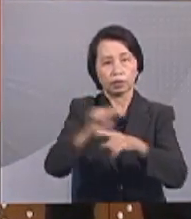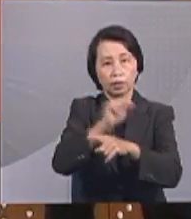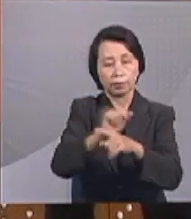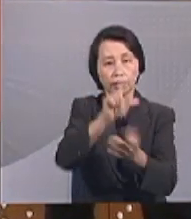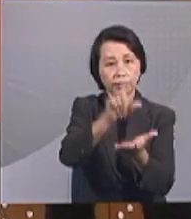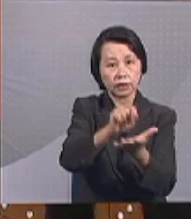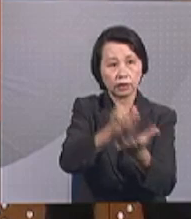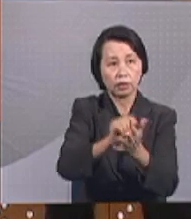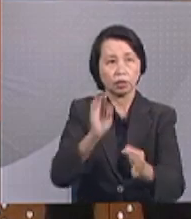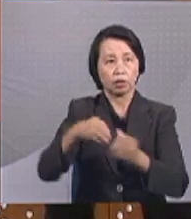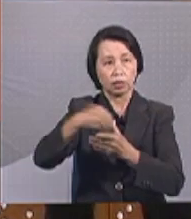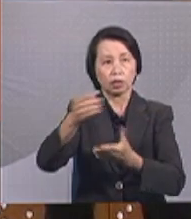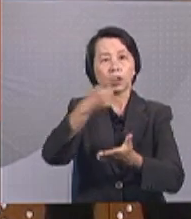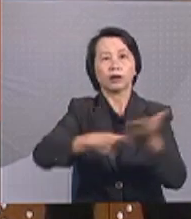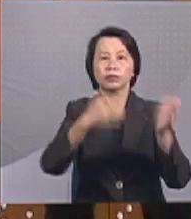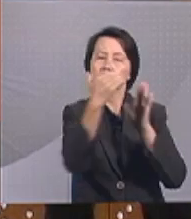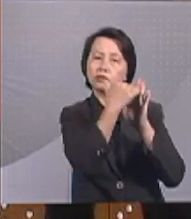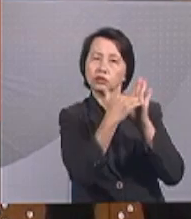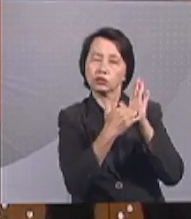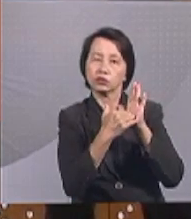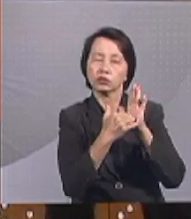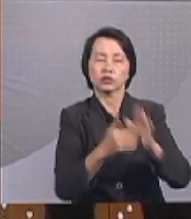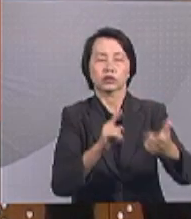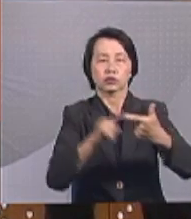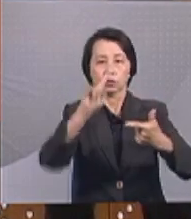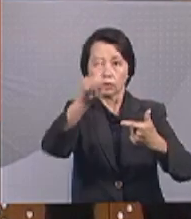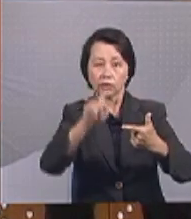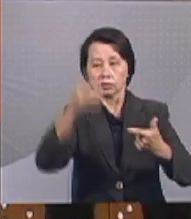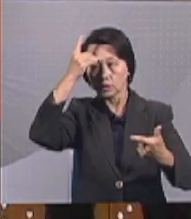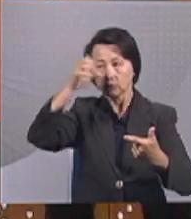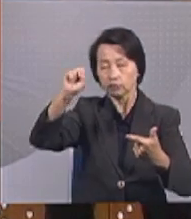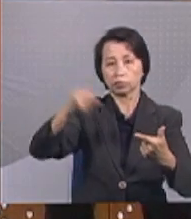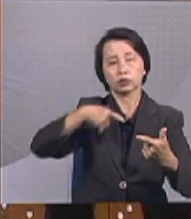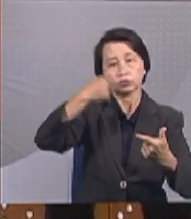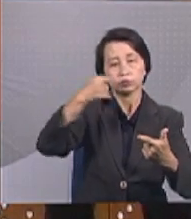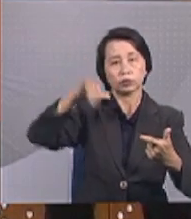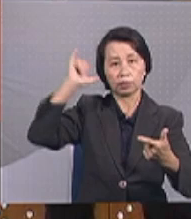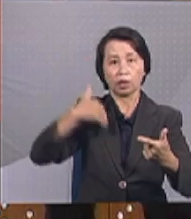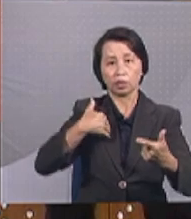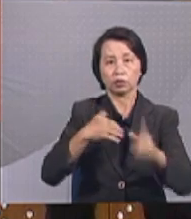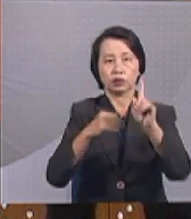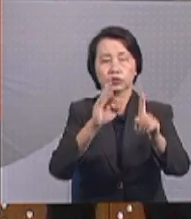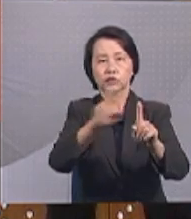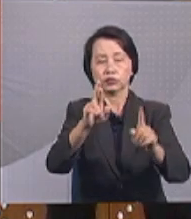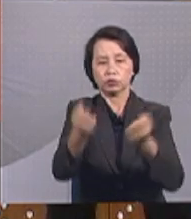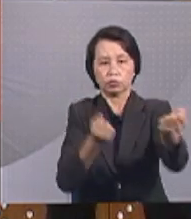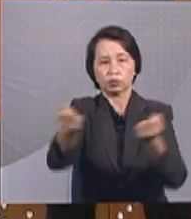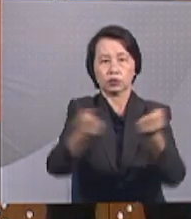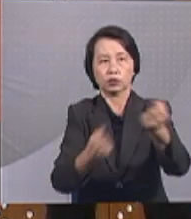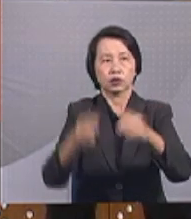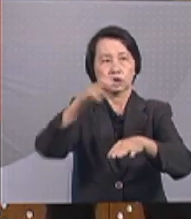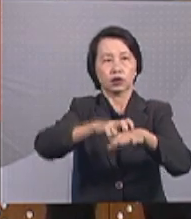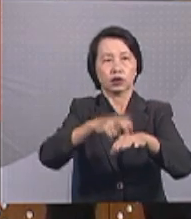SOP tersebut akan dikeluarkan dan apa intipatinya? Soalan saya yang kedua, Datuk Seri sebut semalam saja dah lebih 1,000 kenderaan dan naik